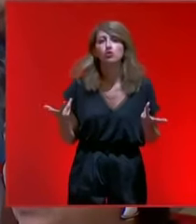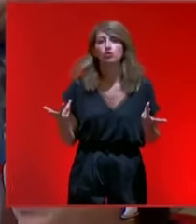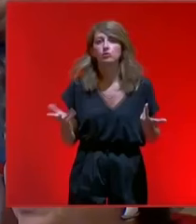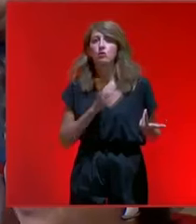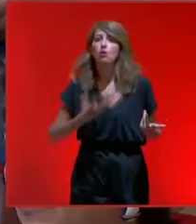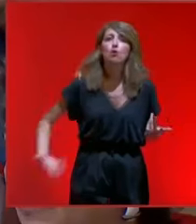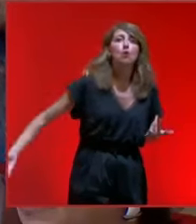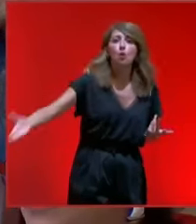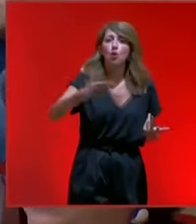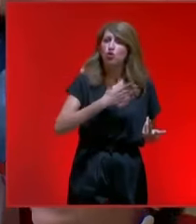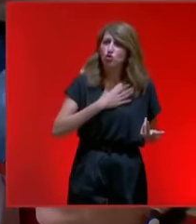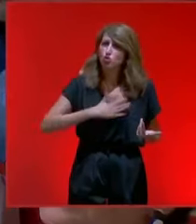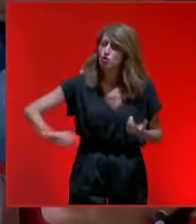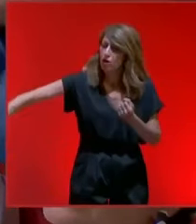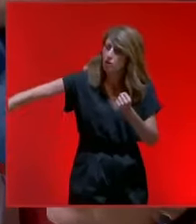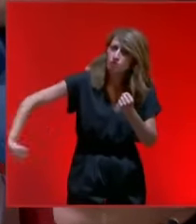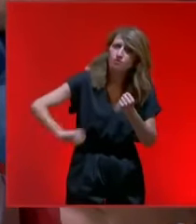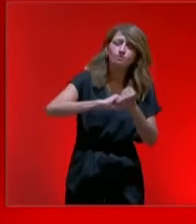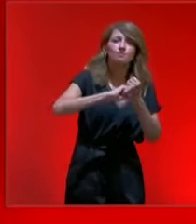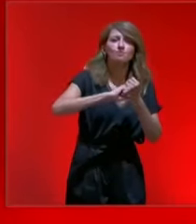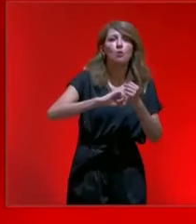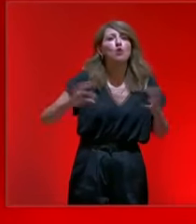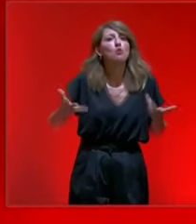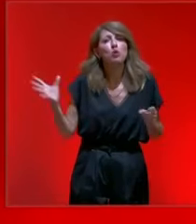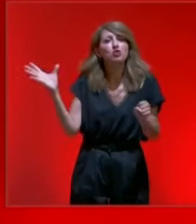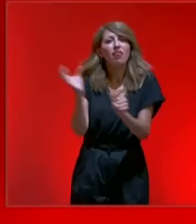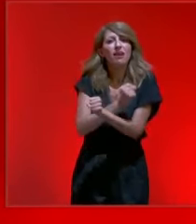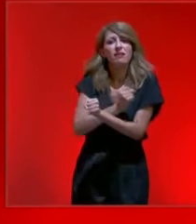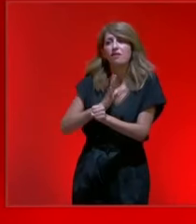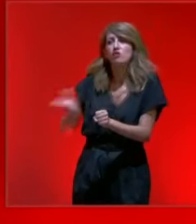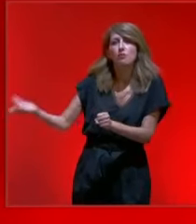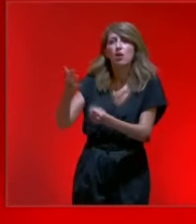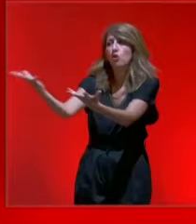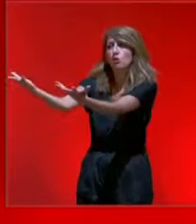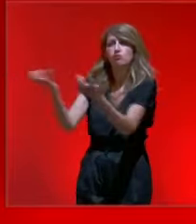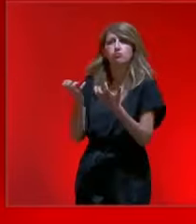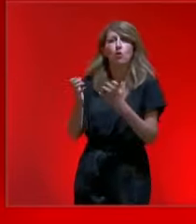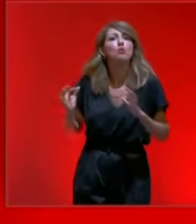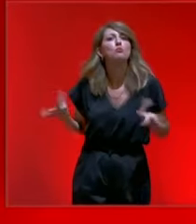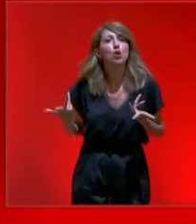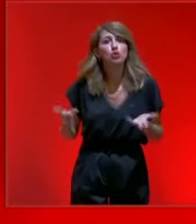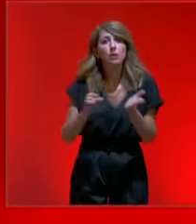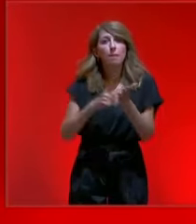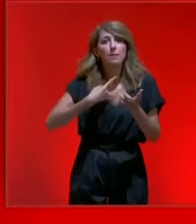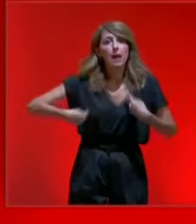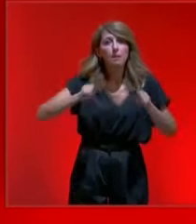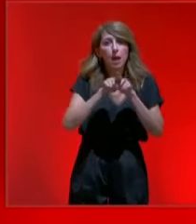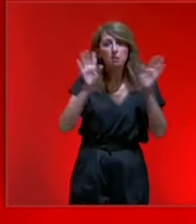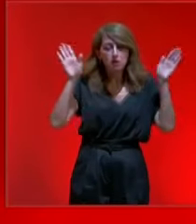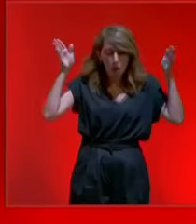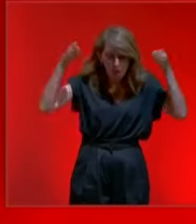είναι αυτή τη διαδικασία να την κάνουμε με το βλέμμα στην κοινωνία και όχι στο εσωτερικό μας.